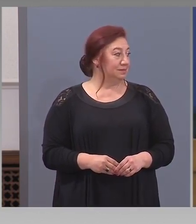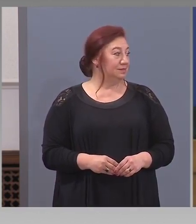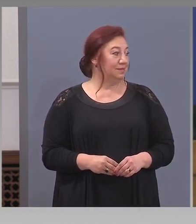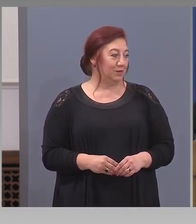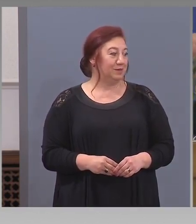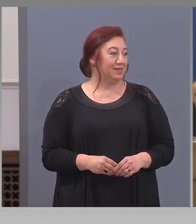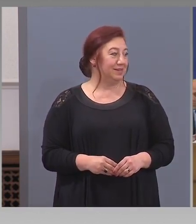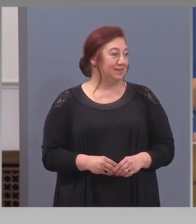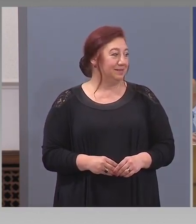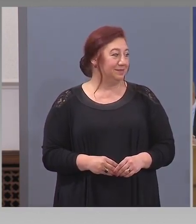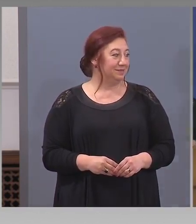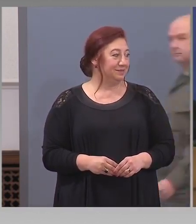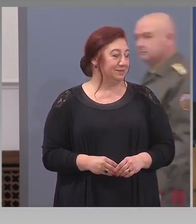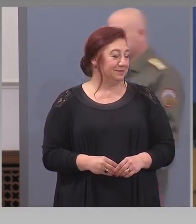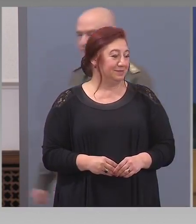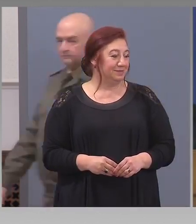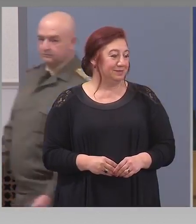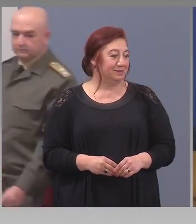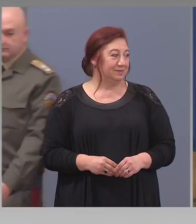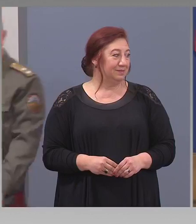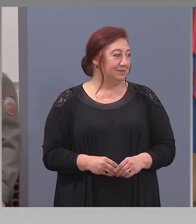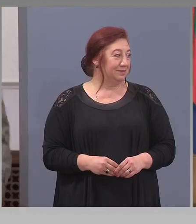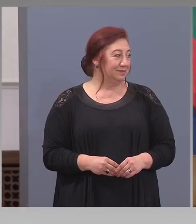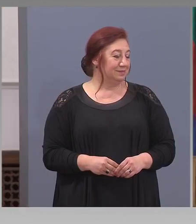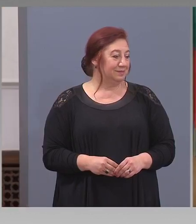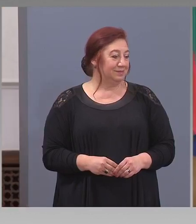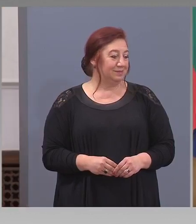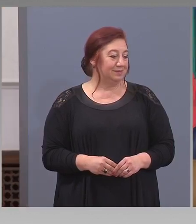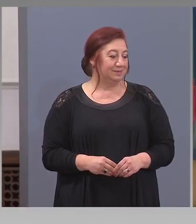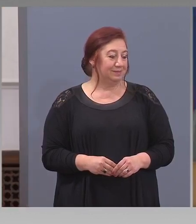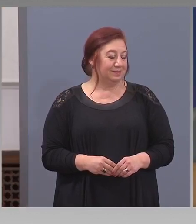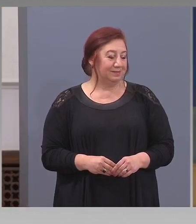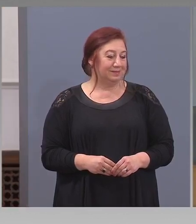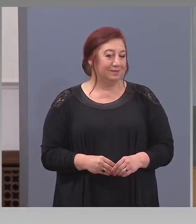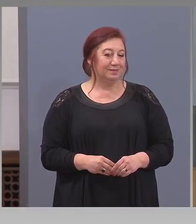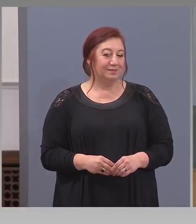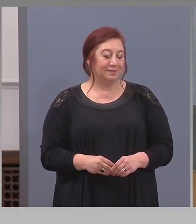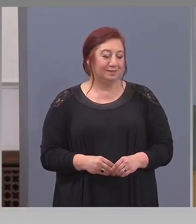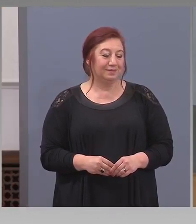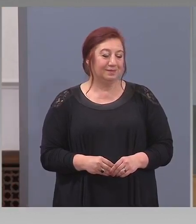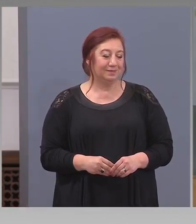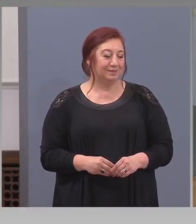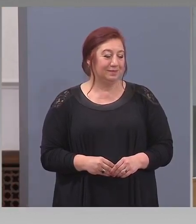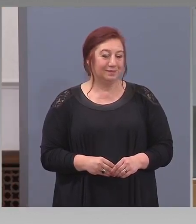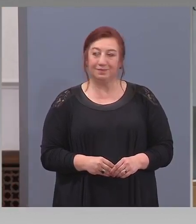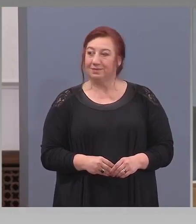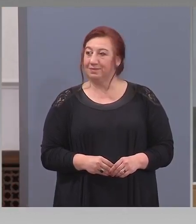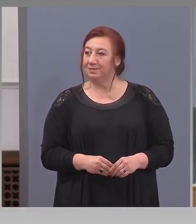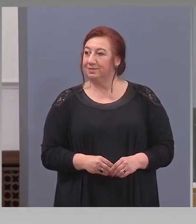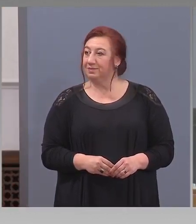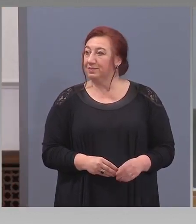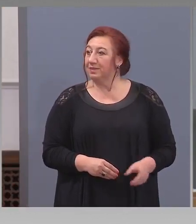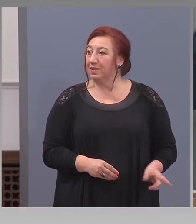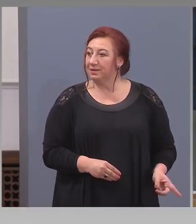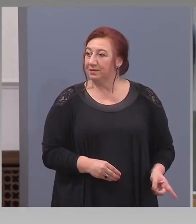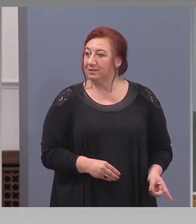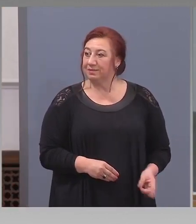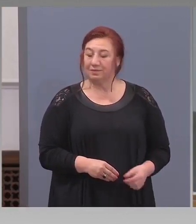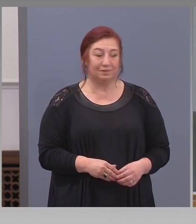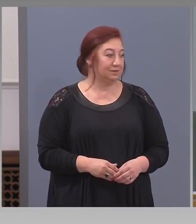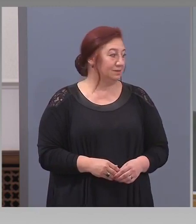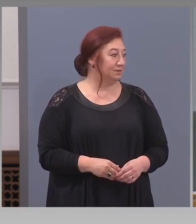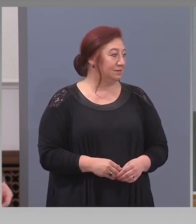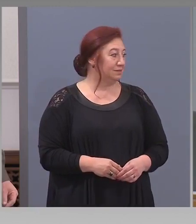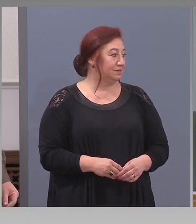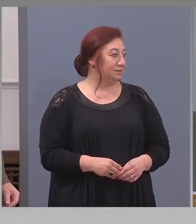Добър ден. Много ти благодаря и на тебе, и на колежките ти за превода. Благодаря и на медиите, които